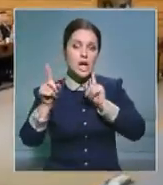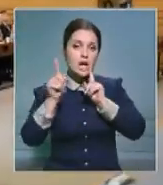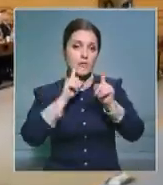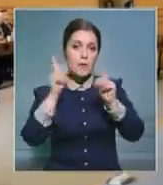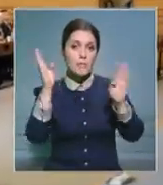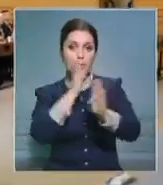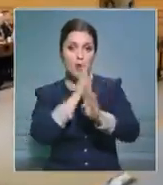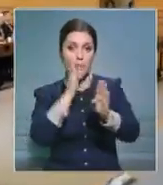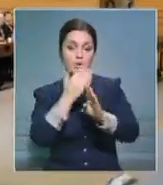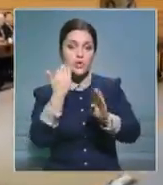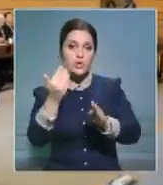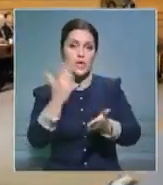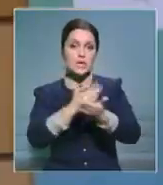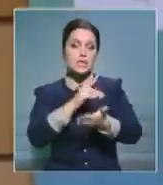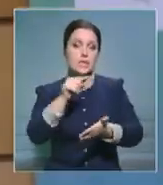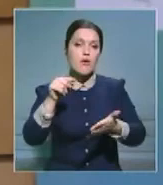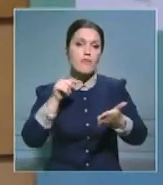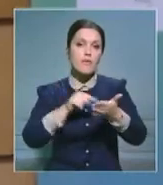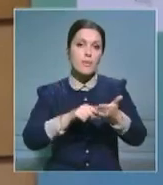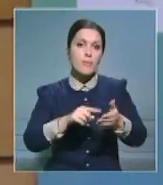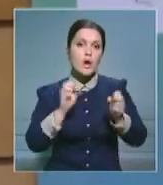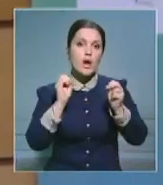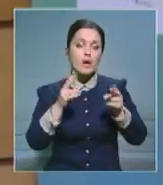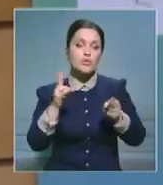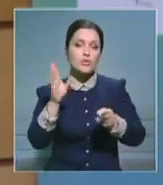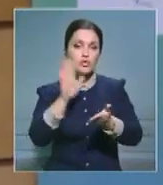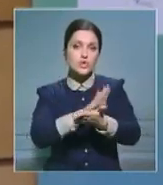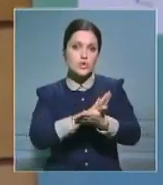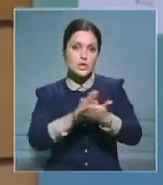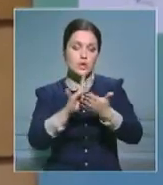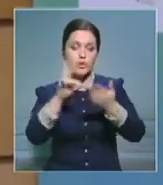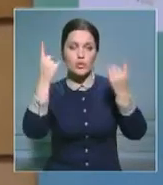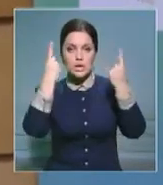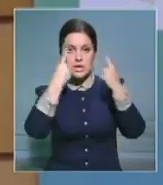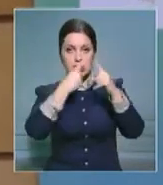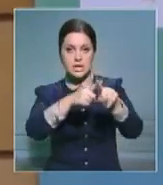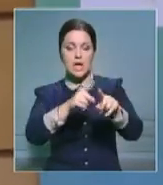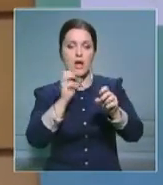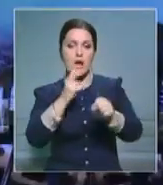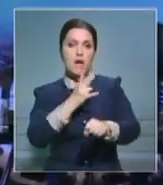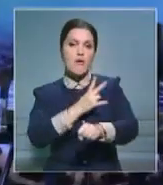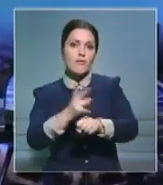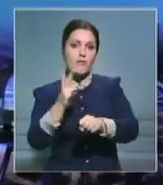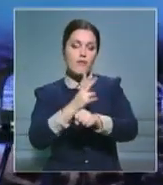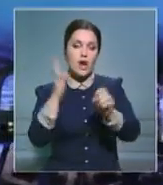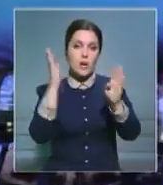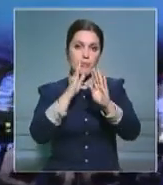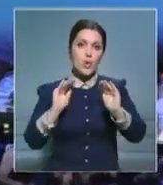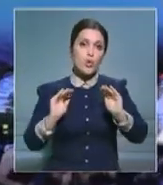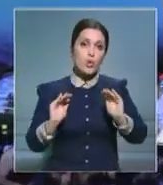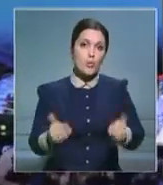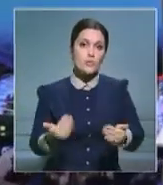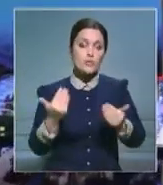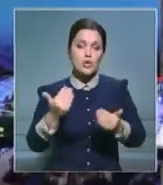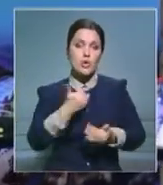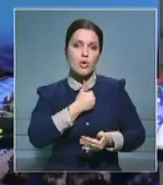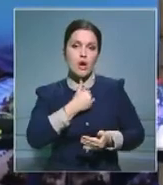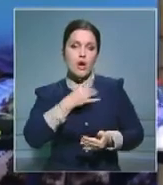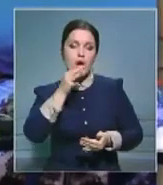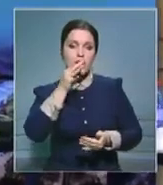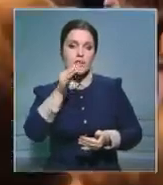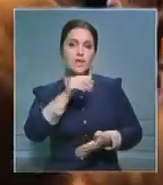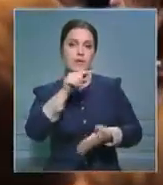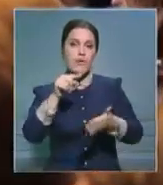весьма силен в том, что касается передовых зеленых технологий. Именно здесь ведущие умы мира пытаются дать ответ на вопрос,